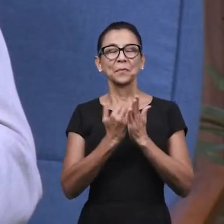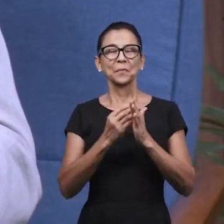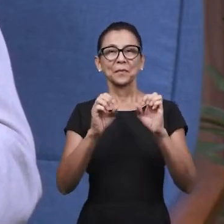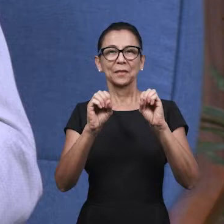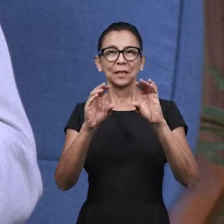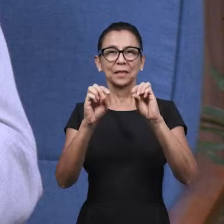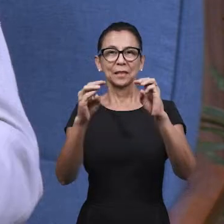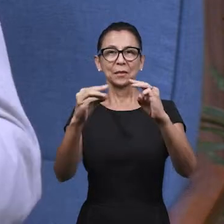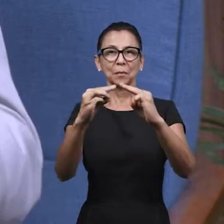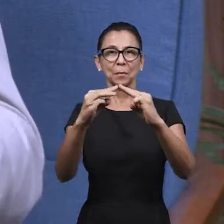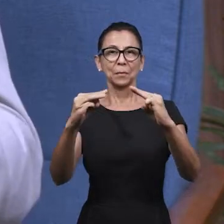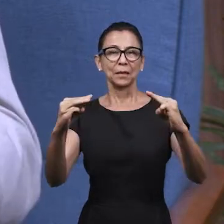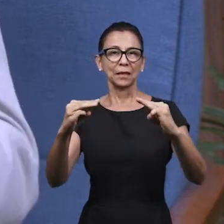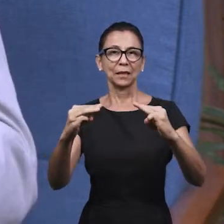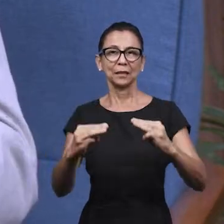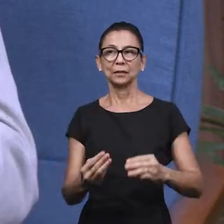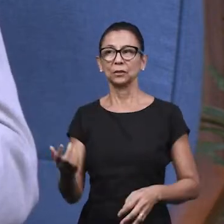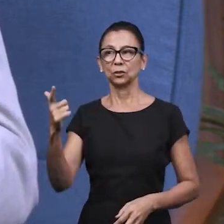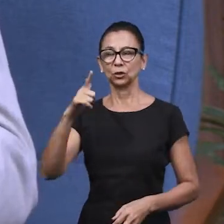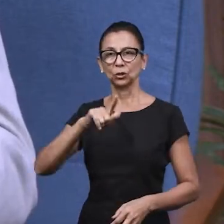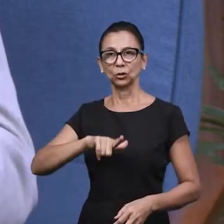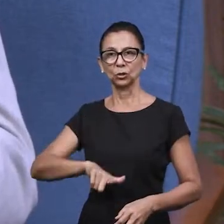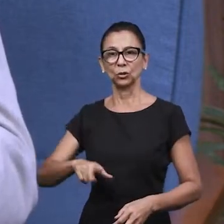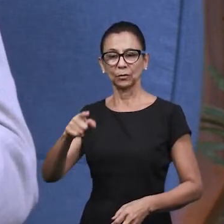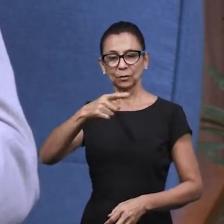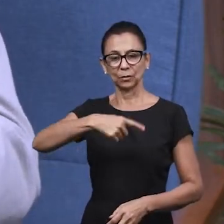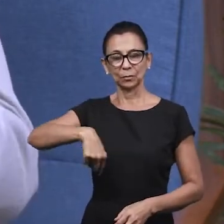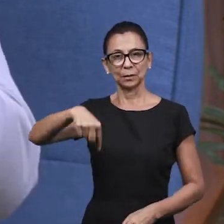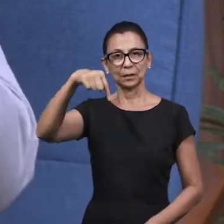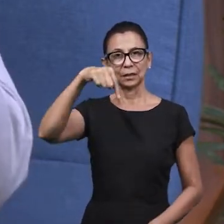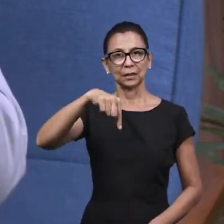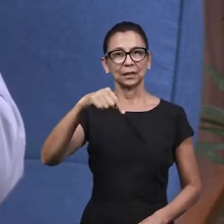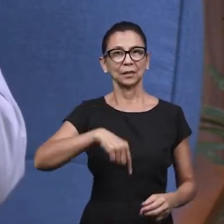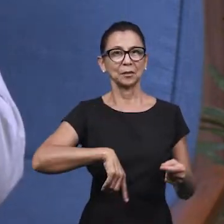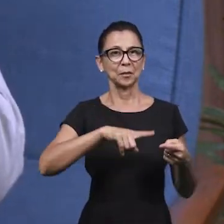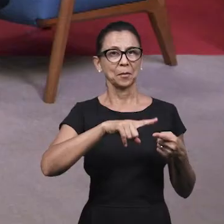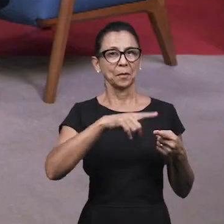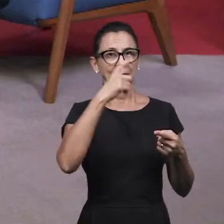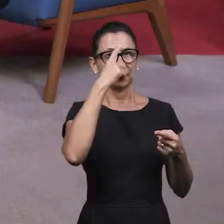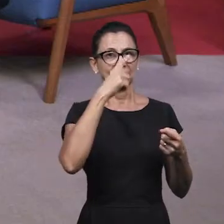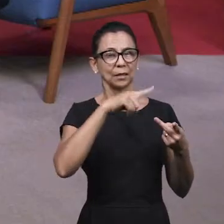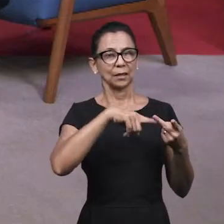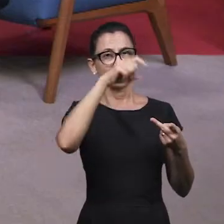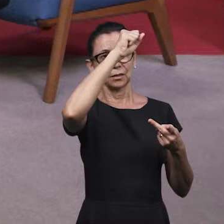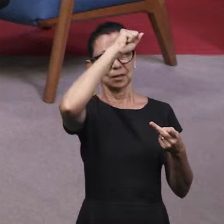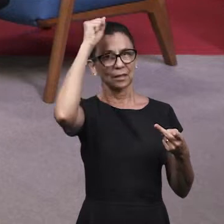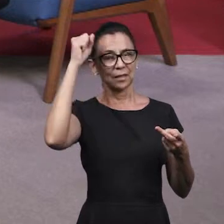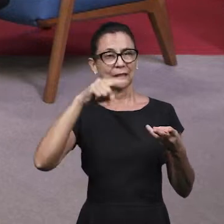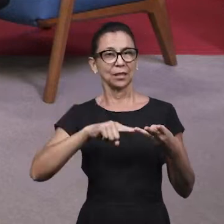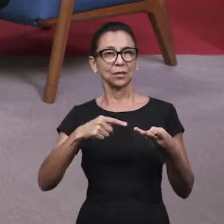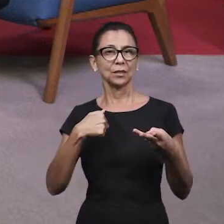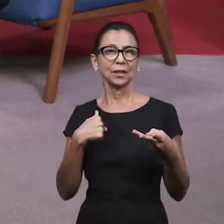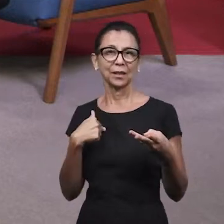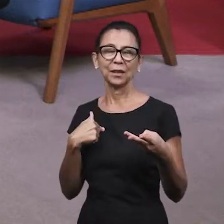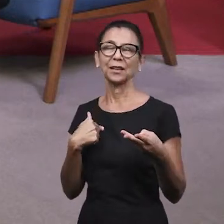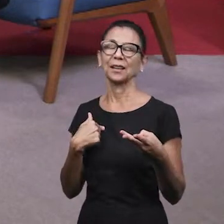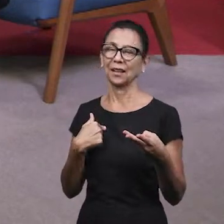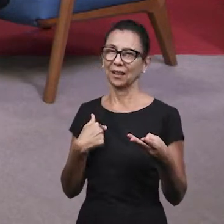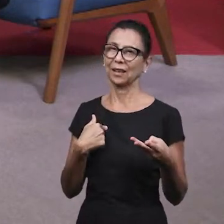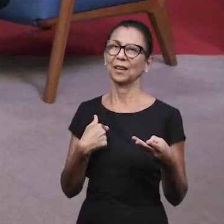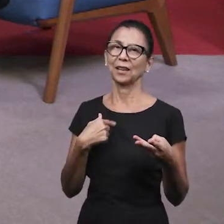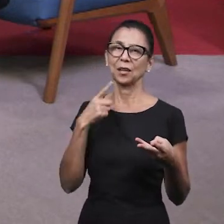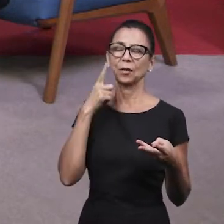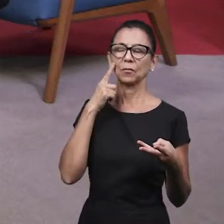Et nous commençons maintenant le volet Leçon du Manaïm. Encore une fois, nous sommes tous ensemble ici dans le studio, pasteur Daniel